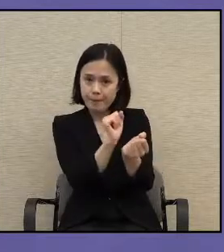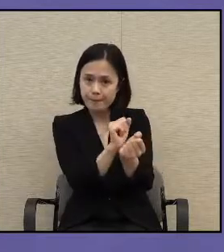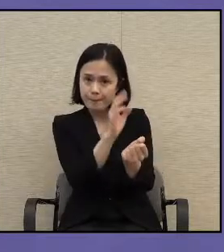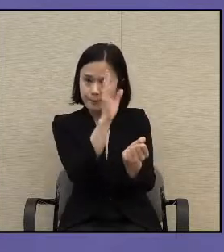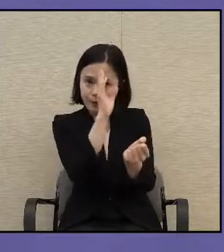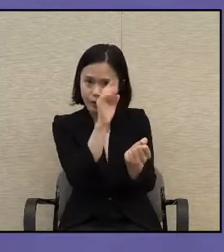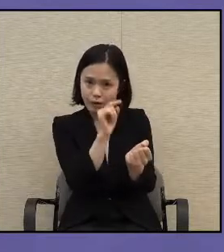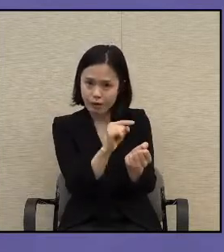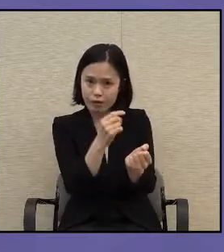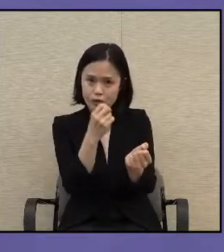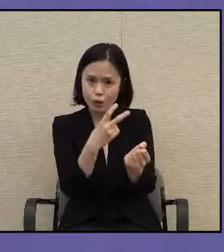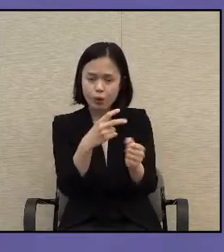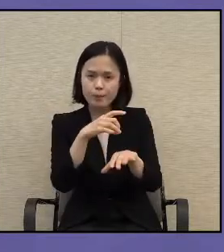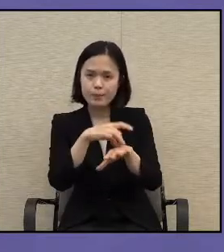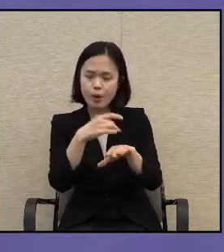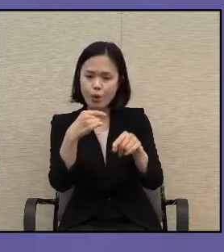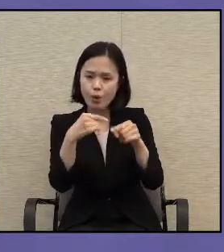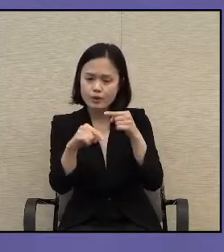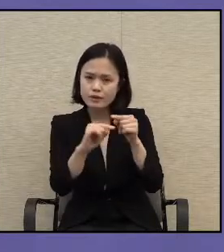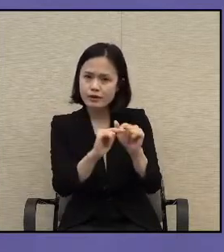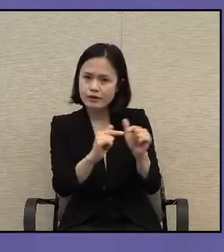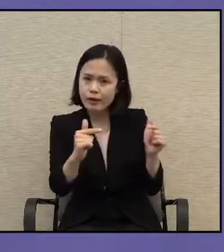너무 당연하고 그래야 되겠지만,